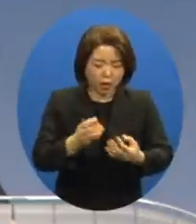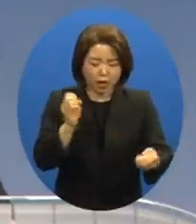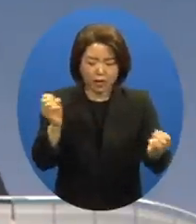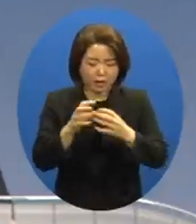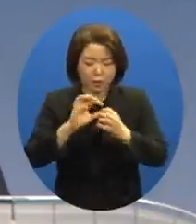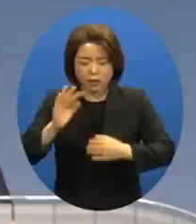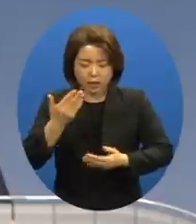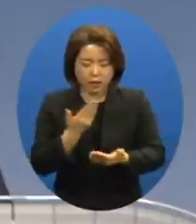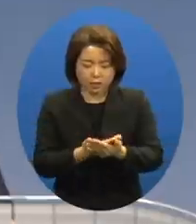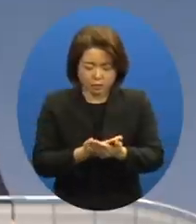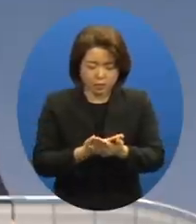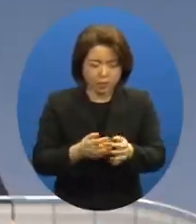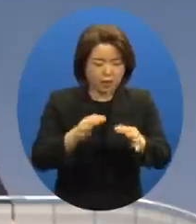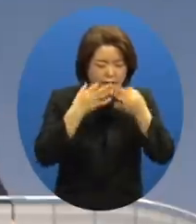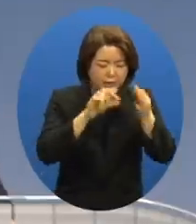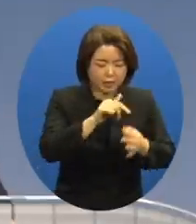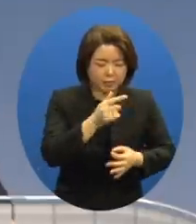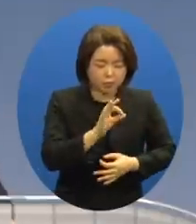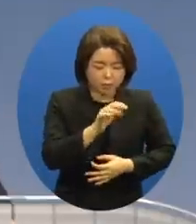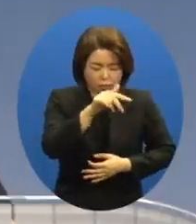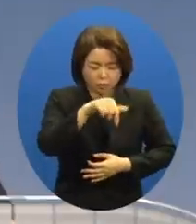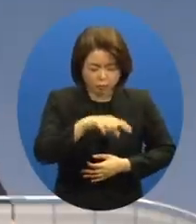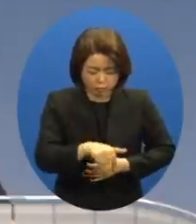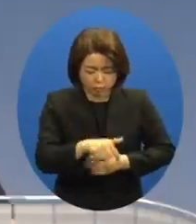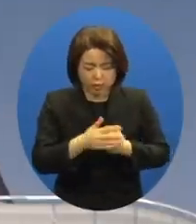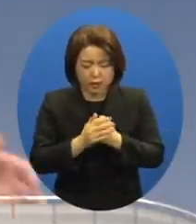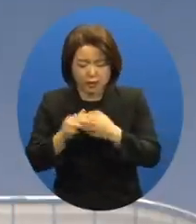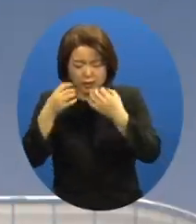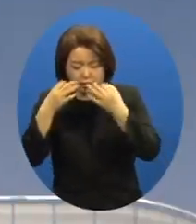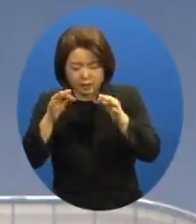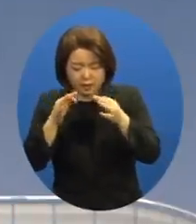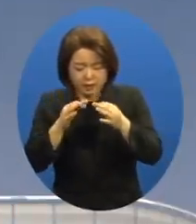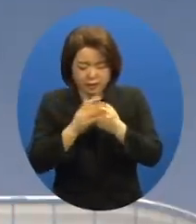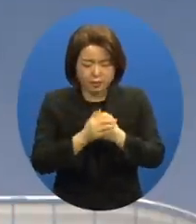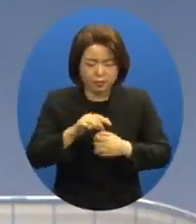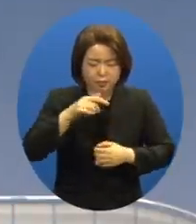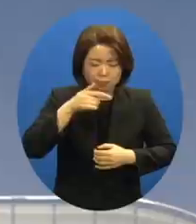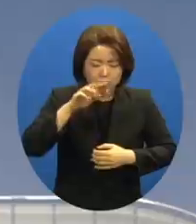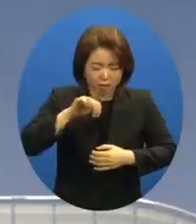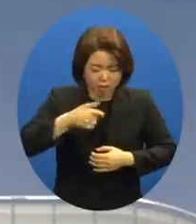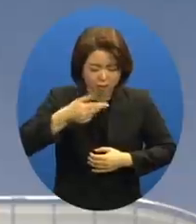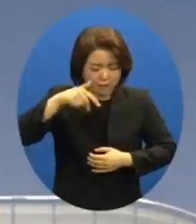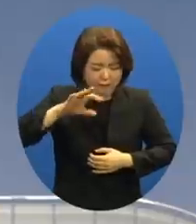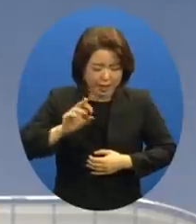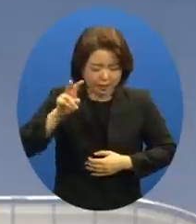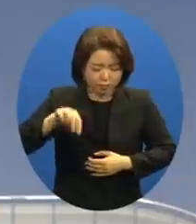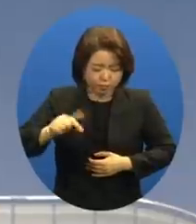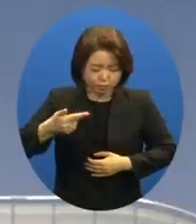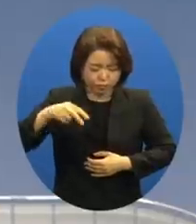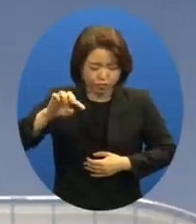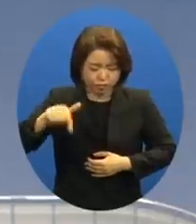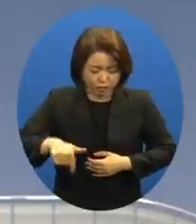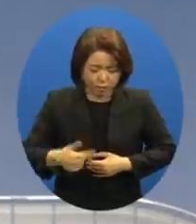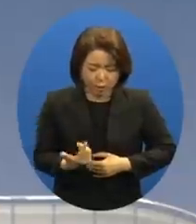목사님 김종욱 목사의 최정열 선교사님 장문석 집사님 속히 석방 되게 해 주시옵소서